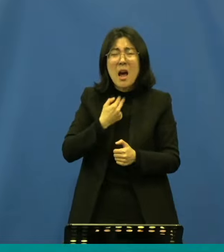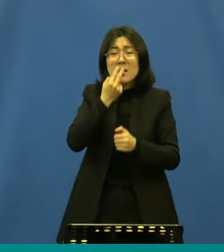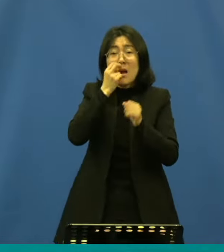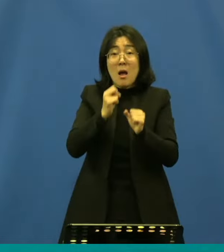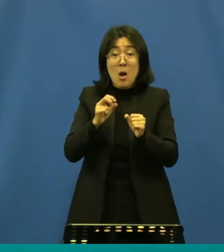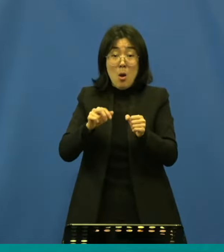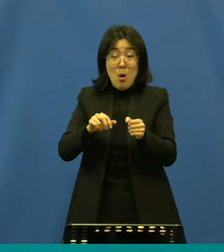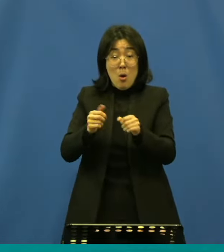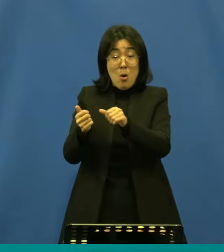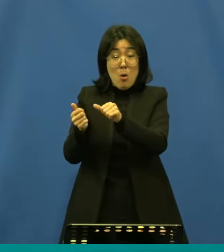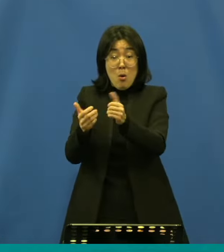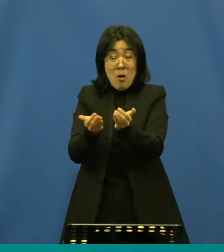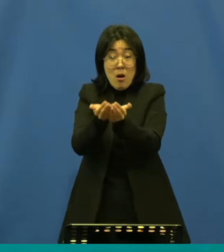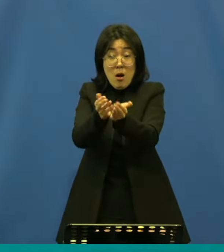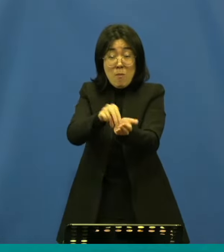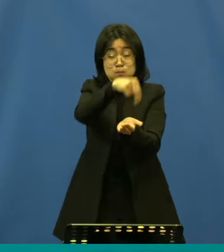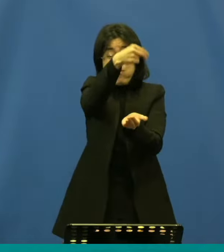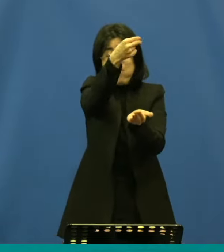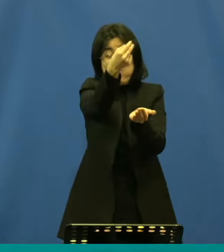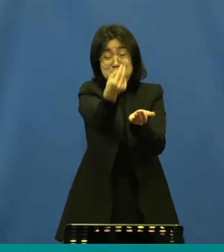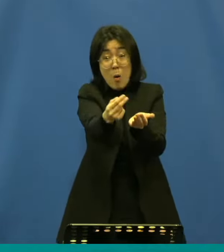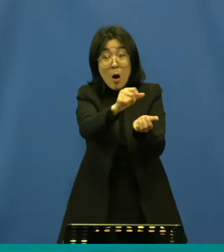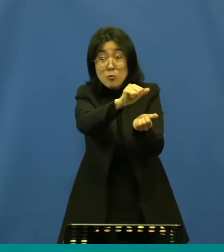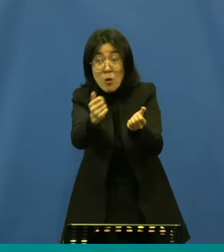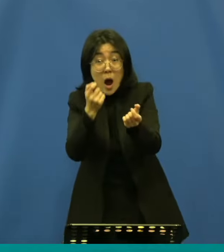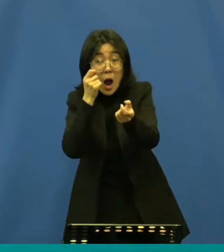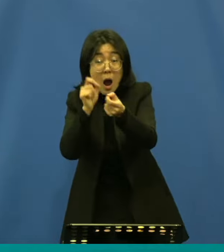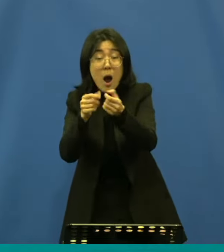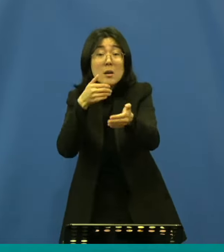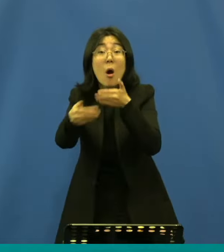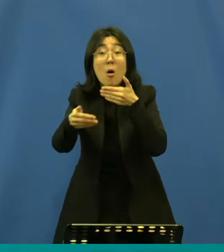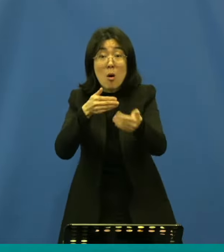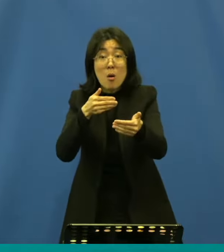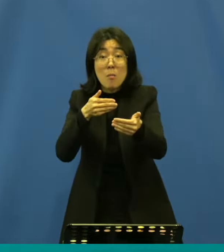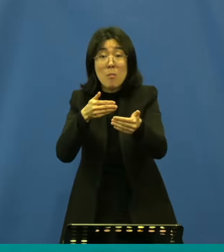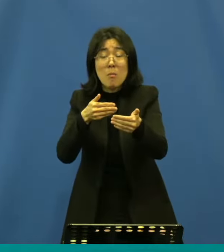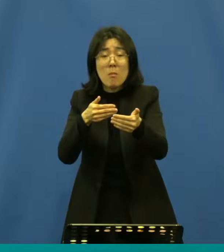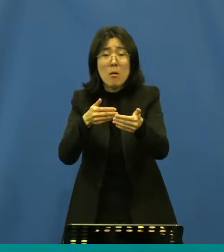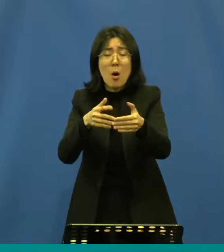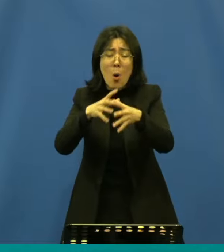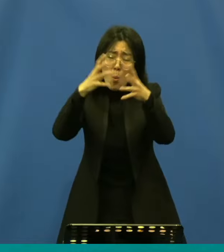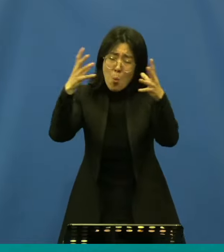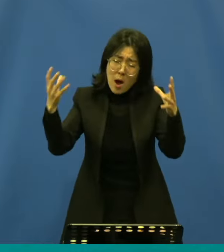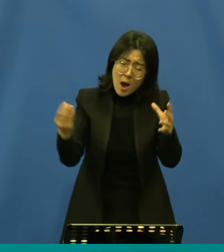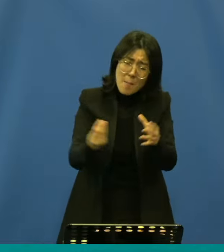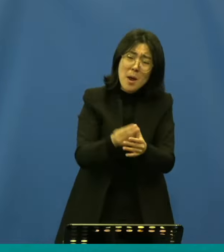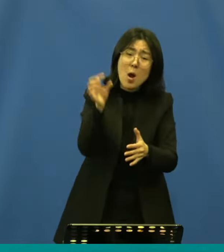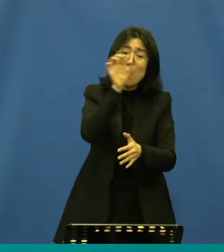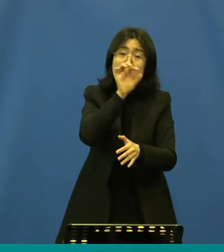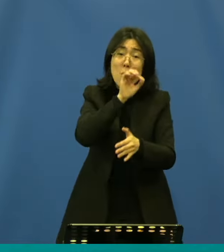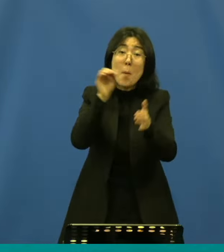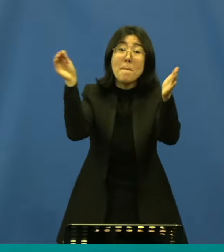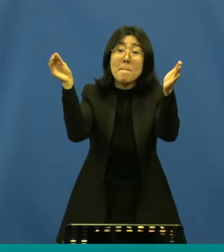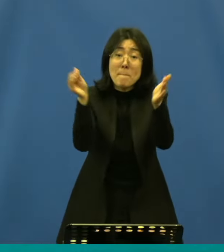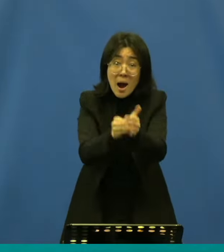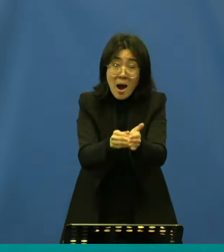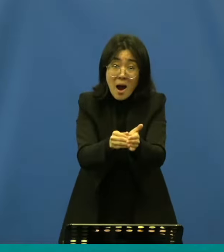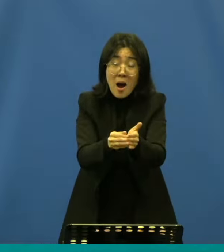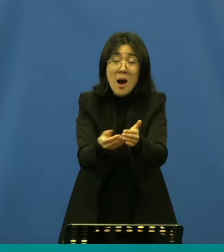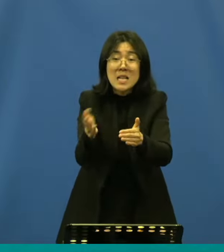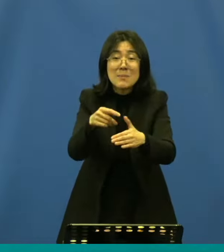여러분, 이 정도면 진짜 기가 막힌 거잖아요. 이보다 더 좋을 수 없는 거 아니에요? 근데 요나는 원점으로 돌아간다는